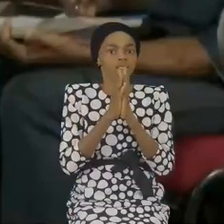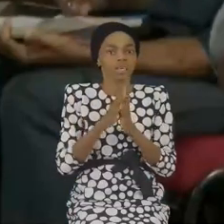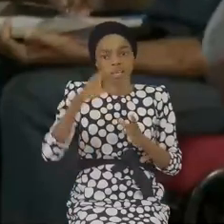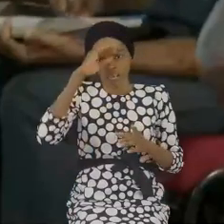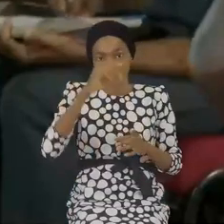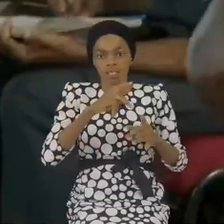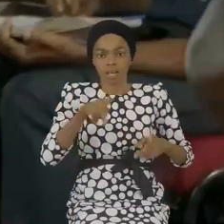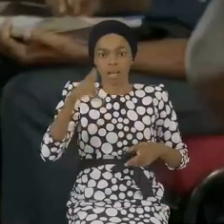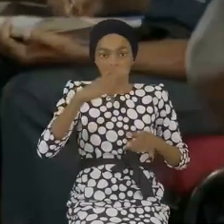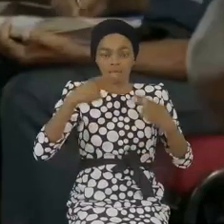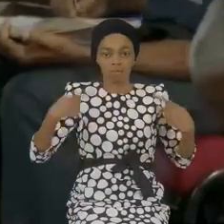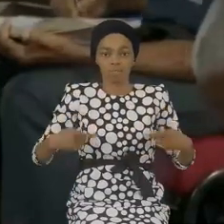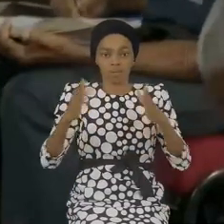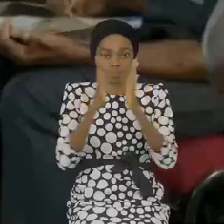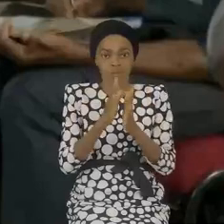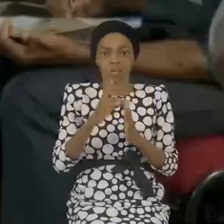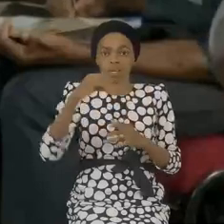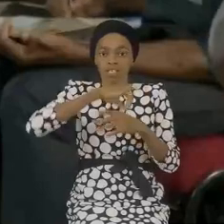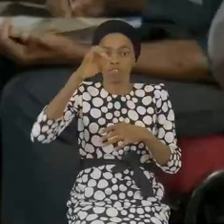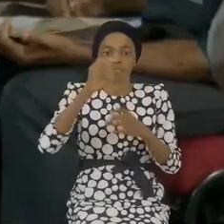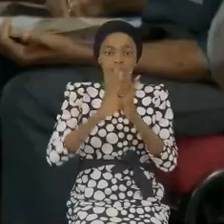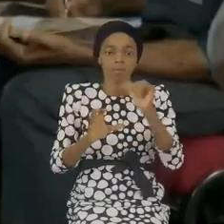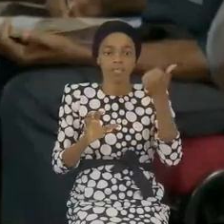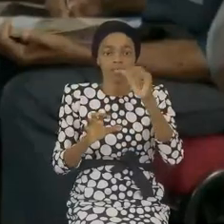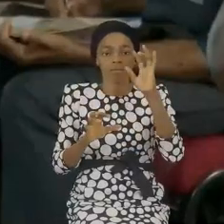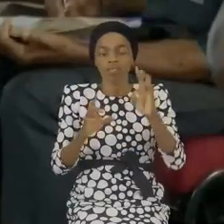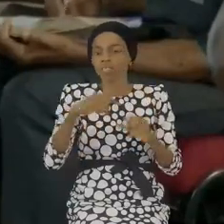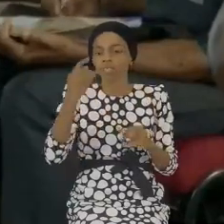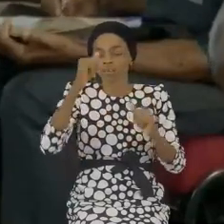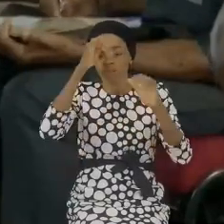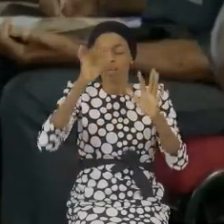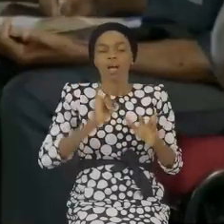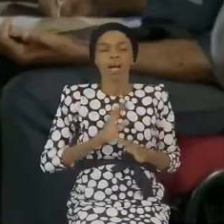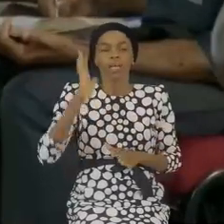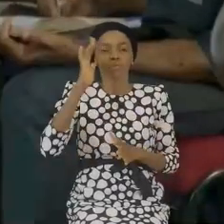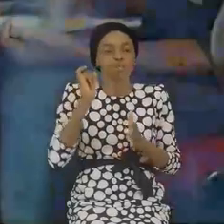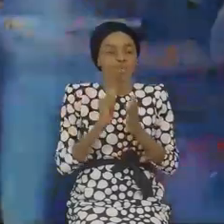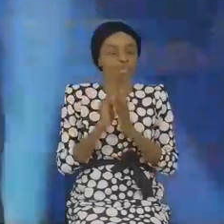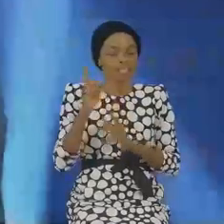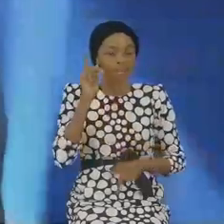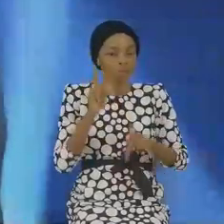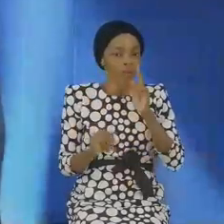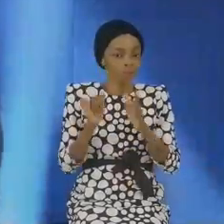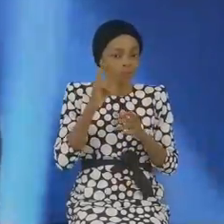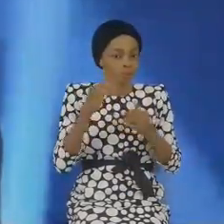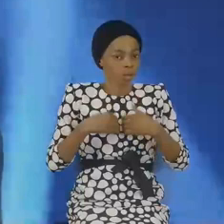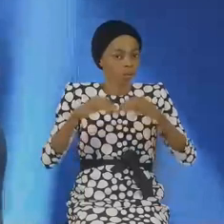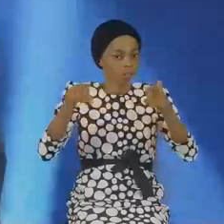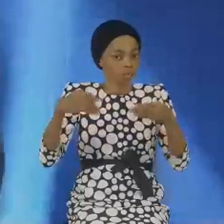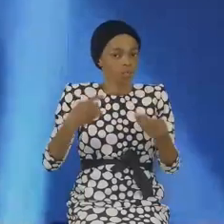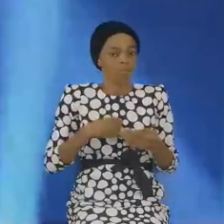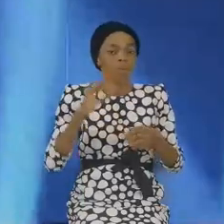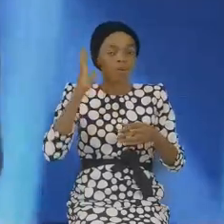dit, Père, je veux que ce que tu m'as donné soit avec moi et vois ma